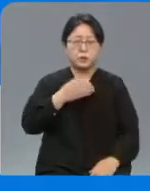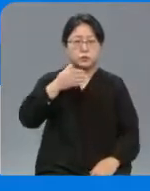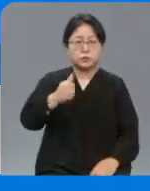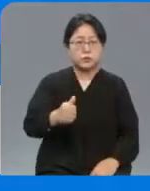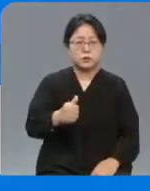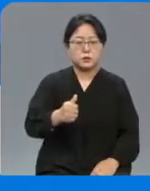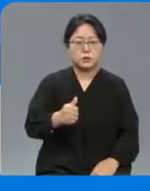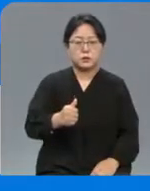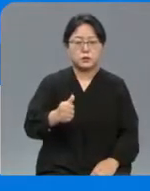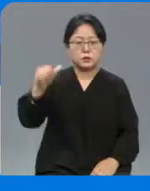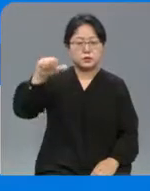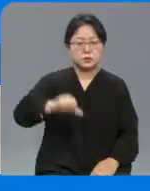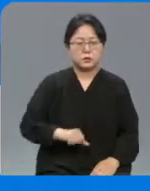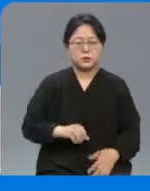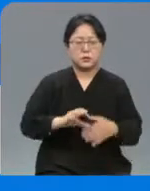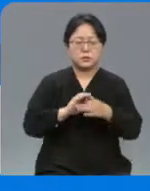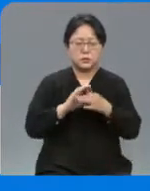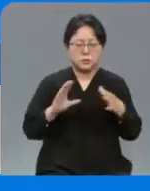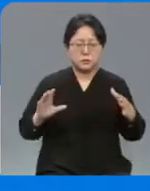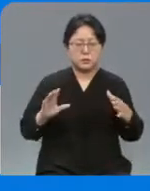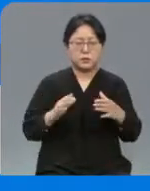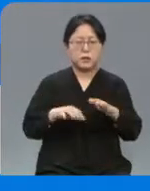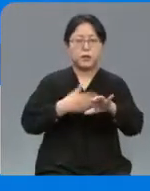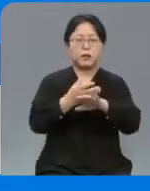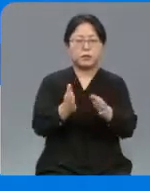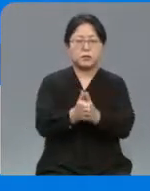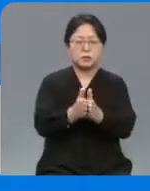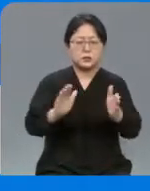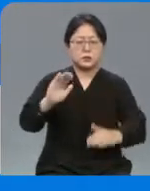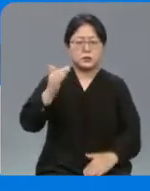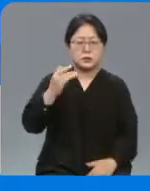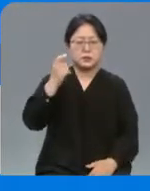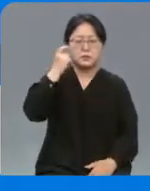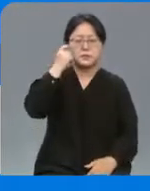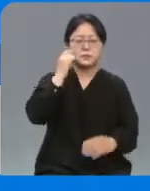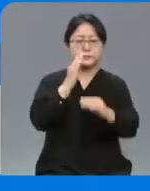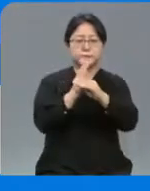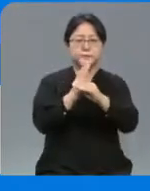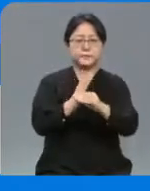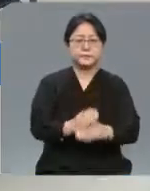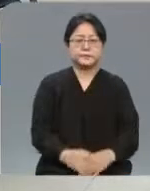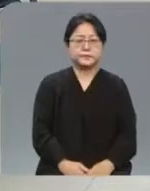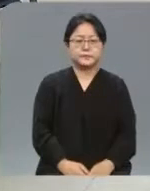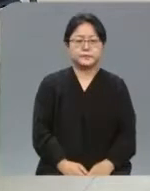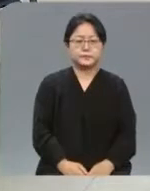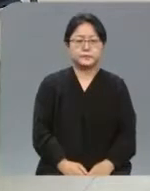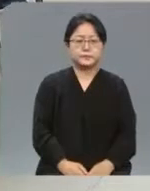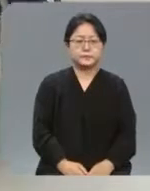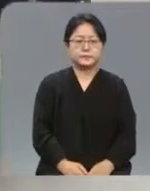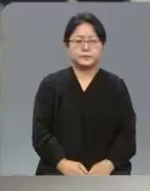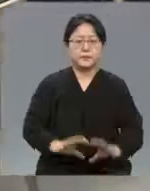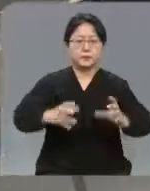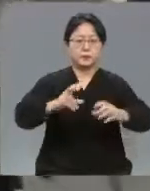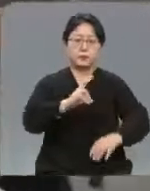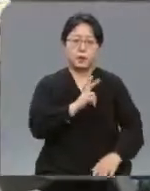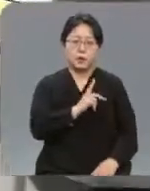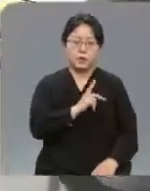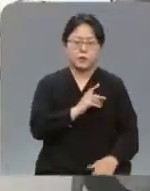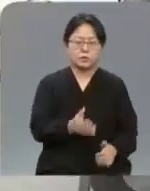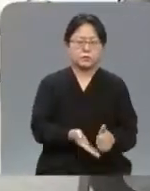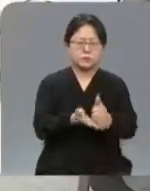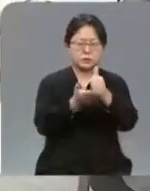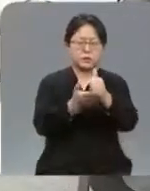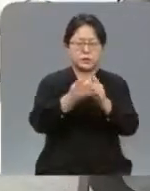승패를 떠나서 이거는 계획에 시발점이 될 수 있다고 생각을 하고 있고요 국회의원들이 추대한